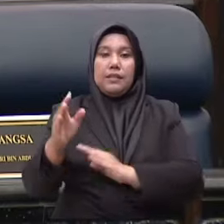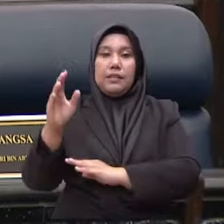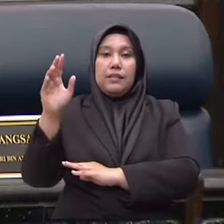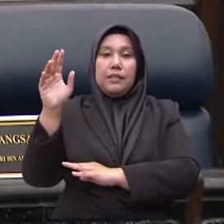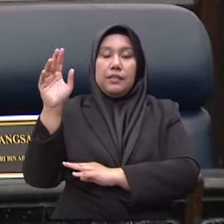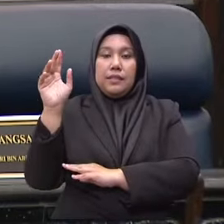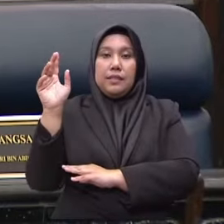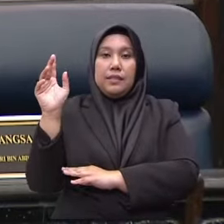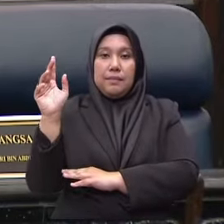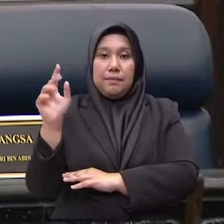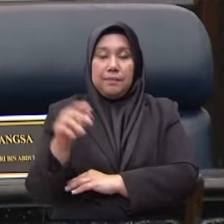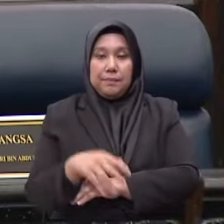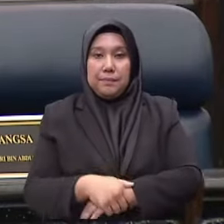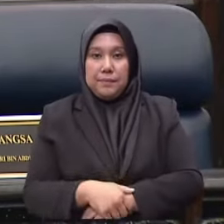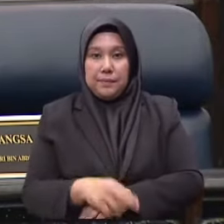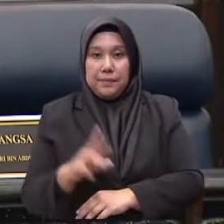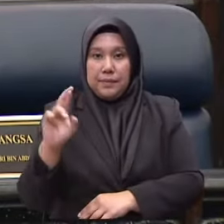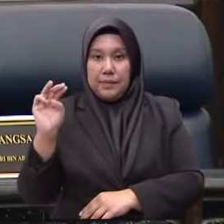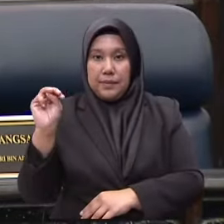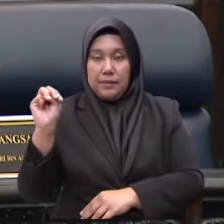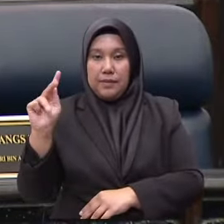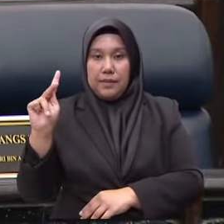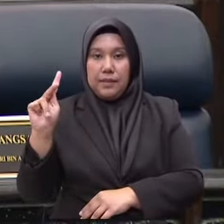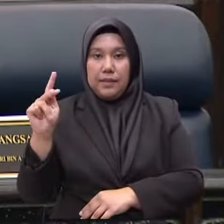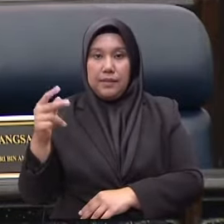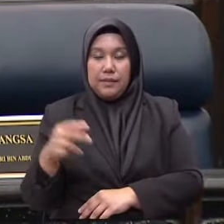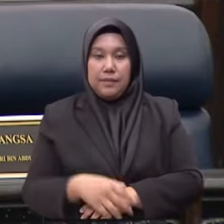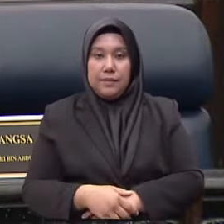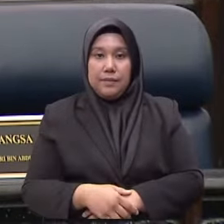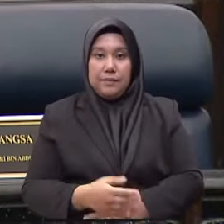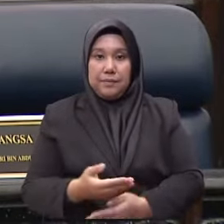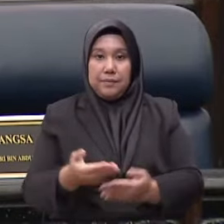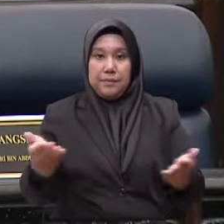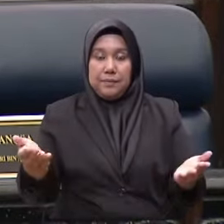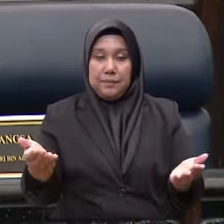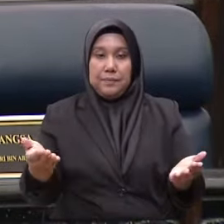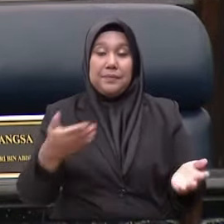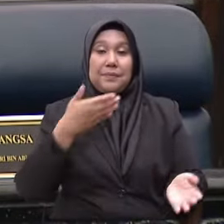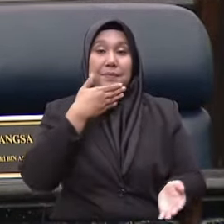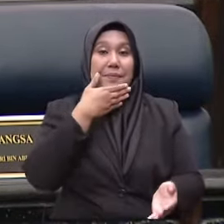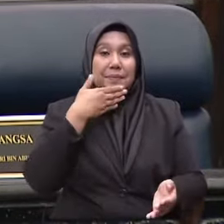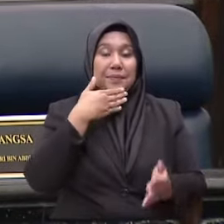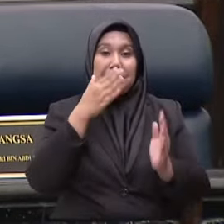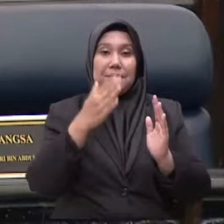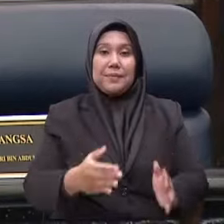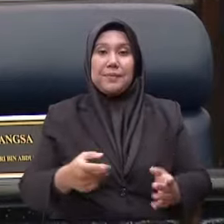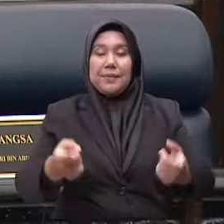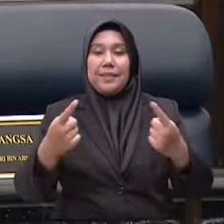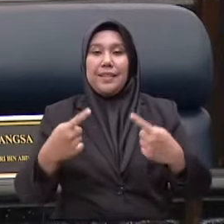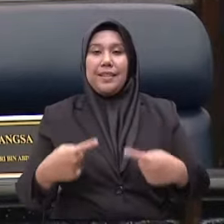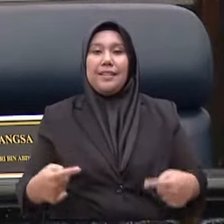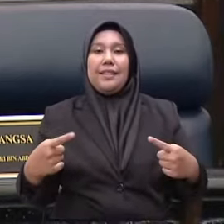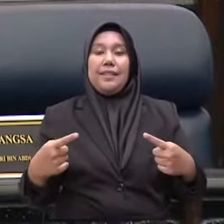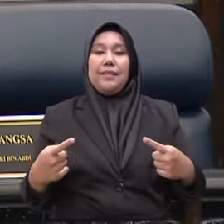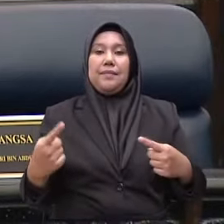ingin mengalualukan belia-belia daripada Titi Wangsa yang hadir di dalam dewan pada pagi ini